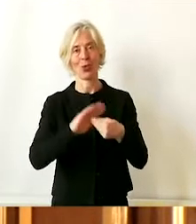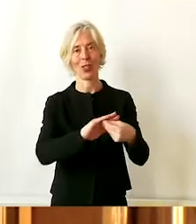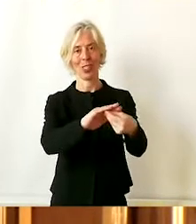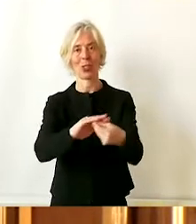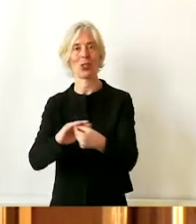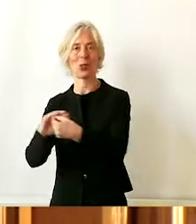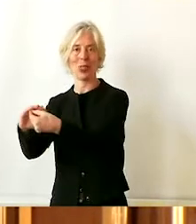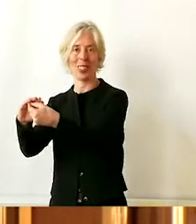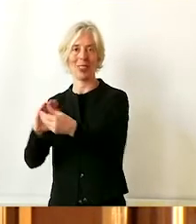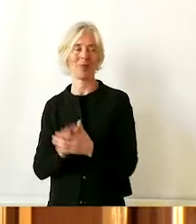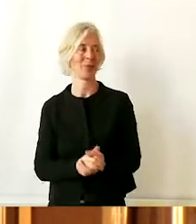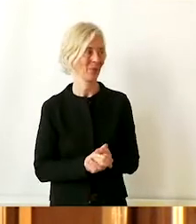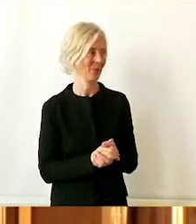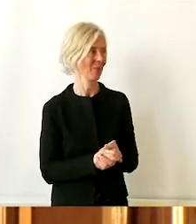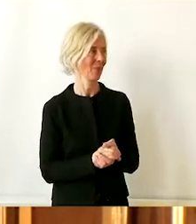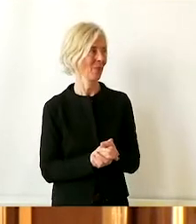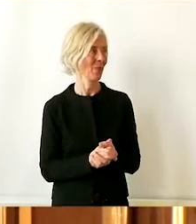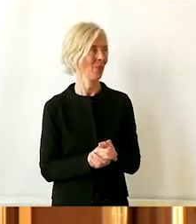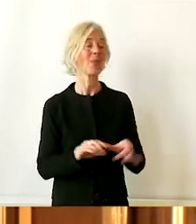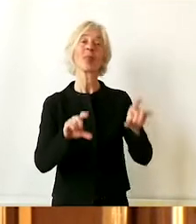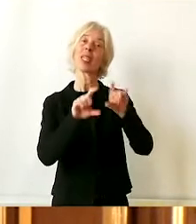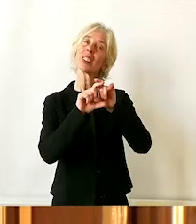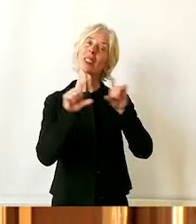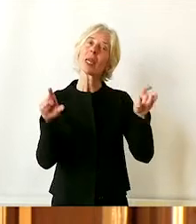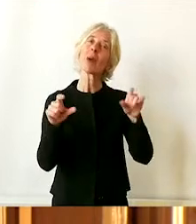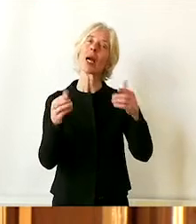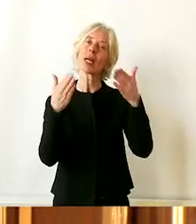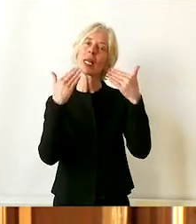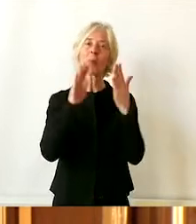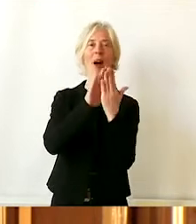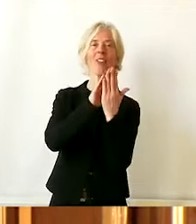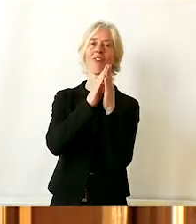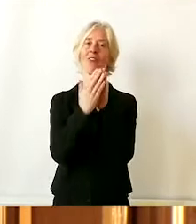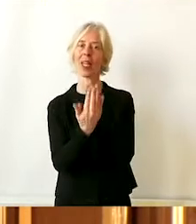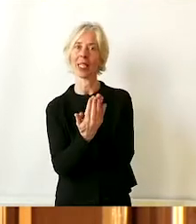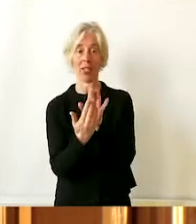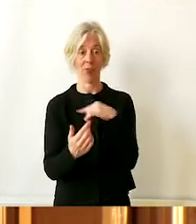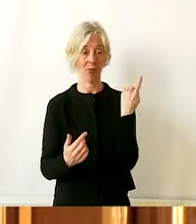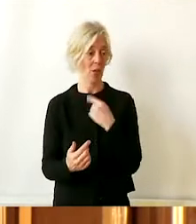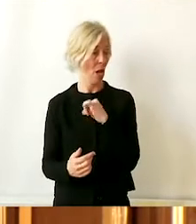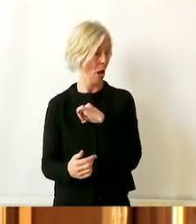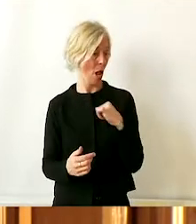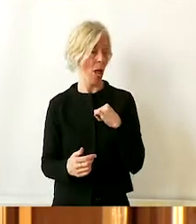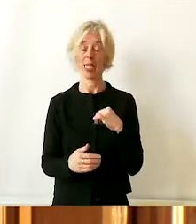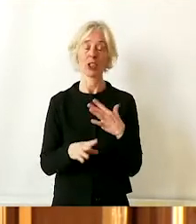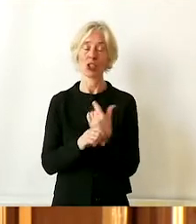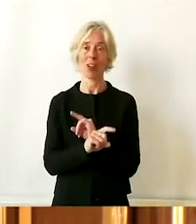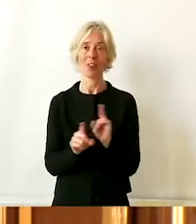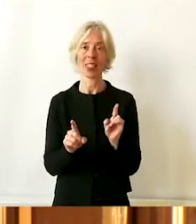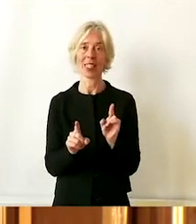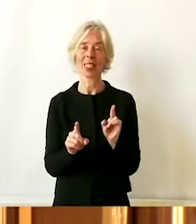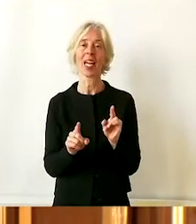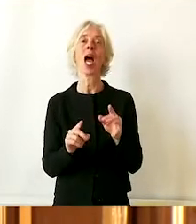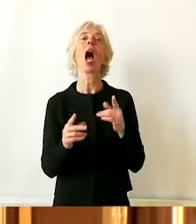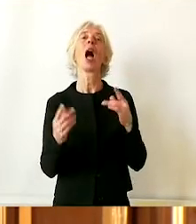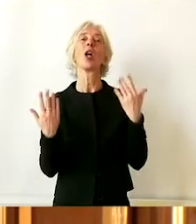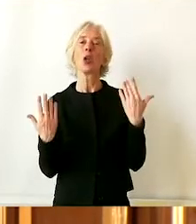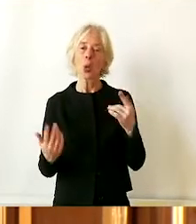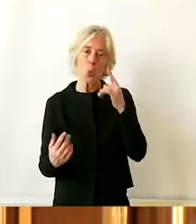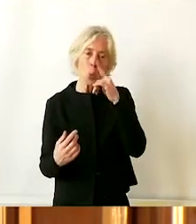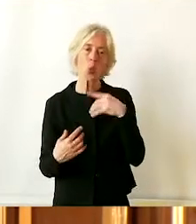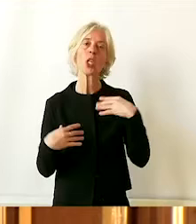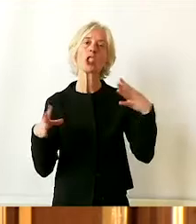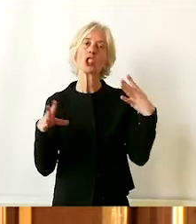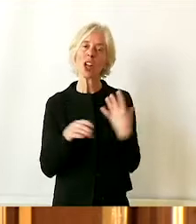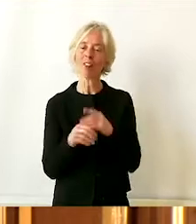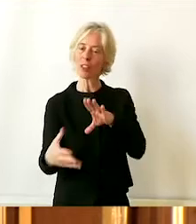Das Thema Klimawende schaffen wir nicht alleine mit Regulierung, sondern wir schaffen es mit vielen mutigen Unternehmen, die groß und